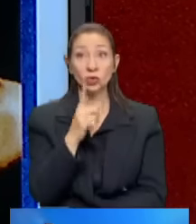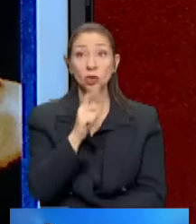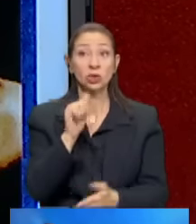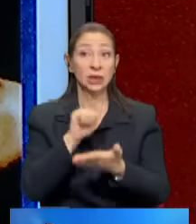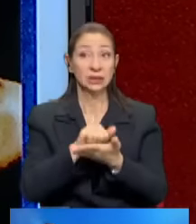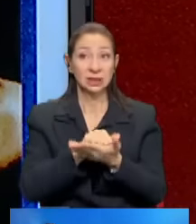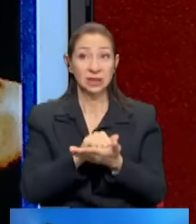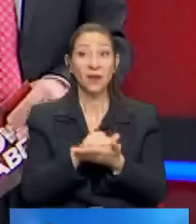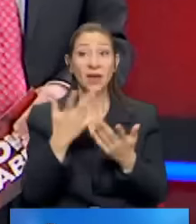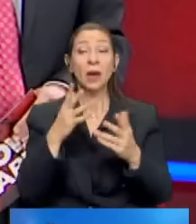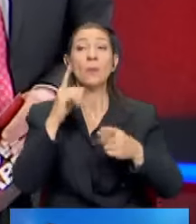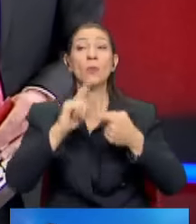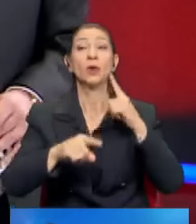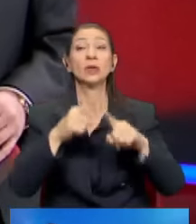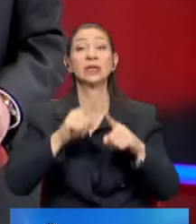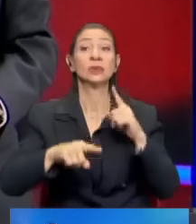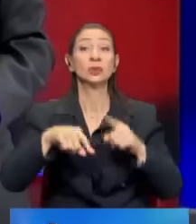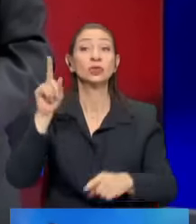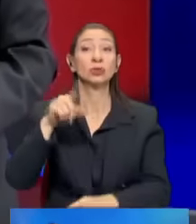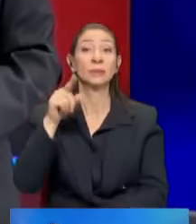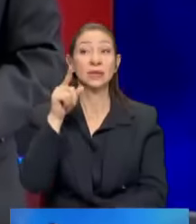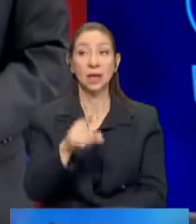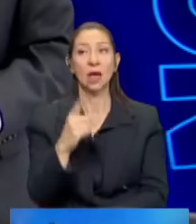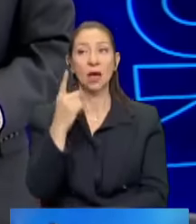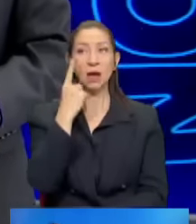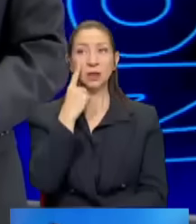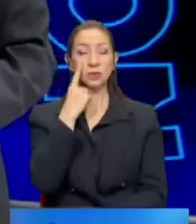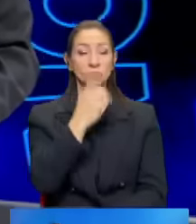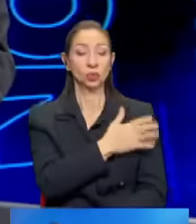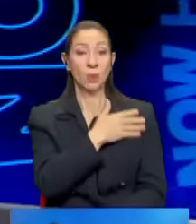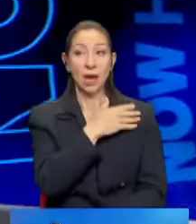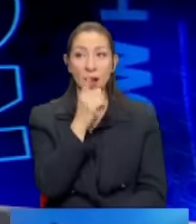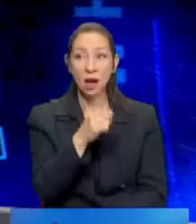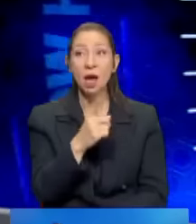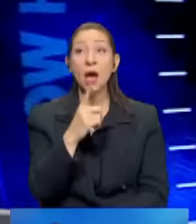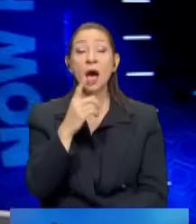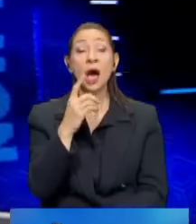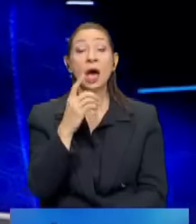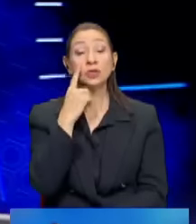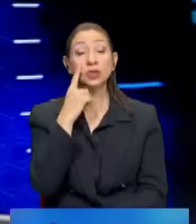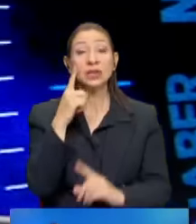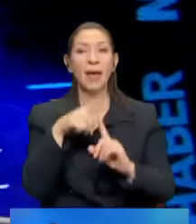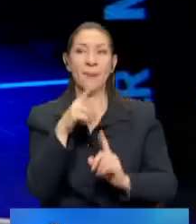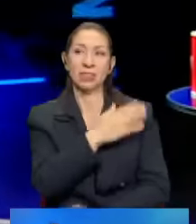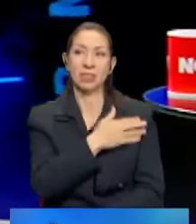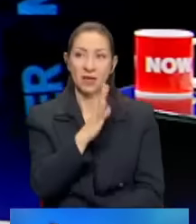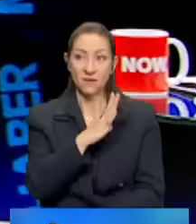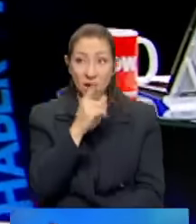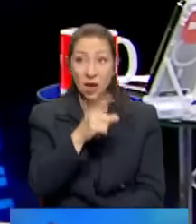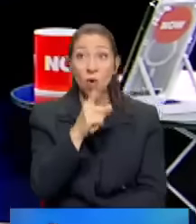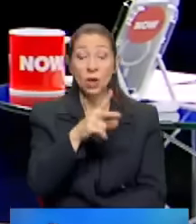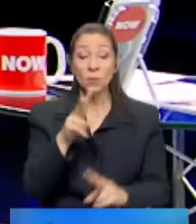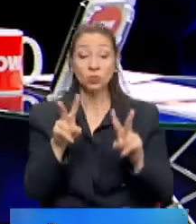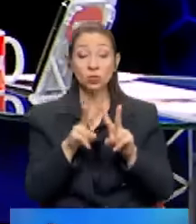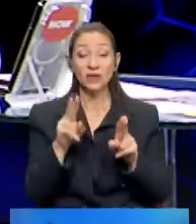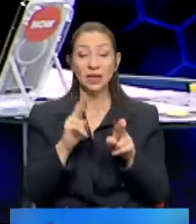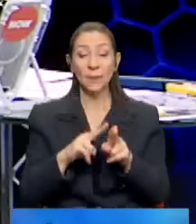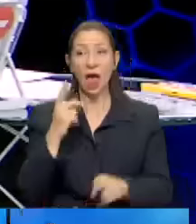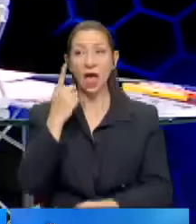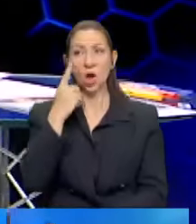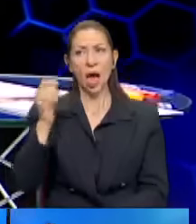Gazetesi ve siyasetin de gündeminde Atatürkçü Subaylar Atatürkçü teğmenler var Onlar Mustafa Kemal Kemal'in